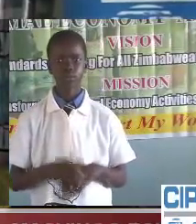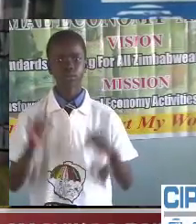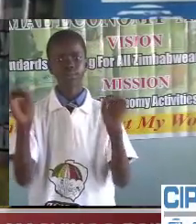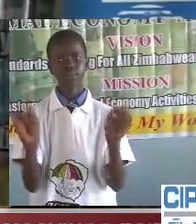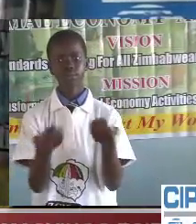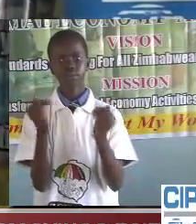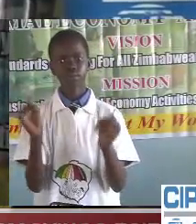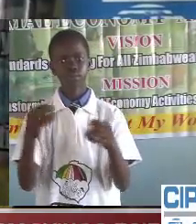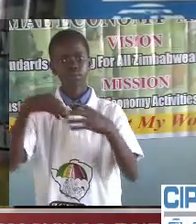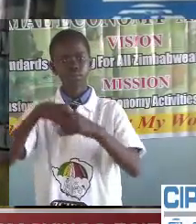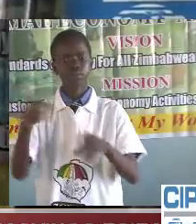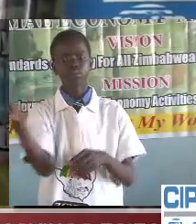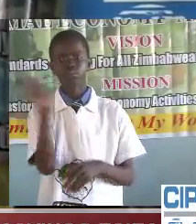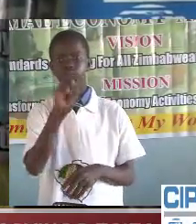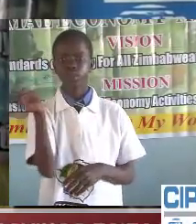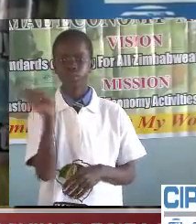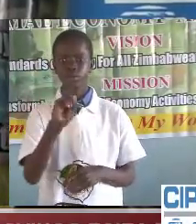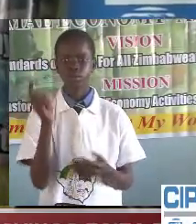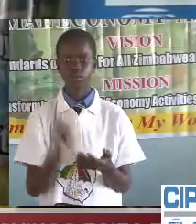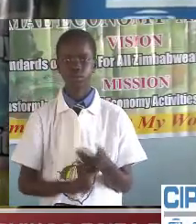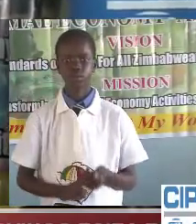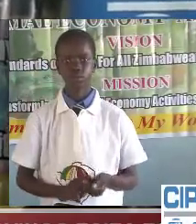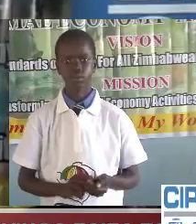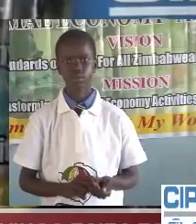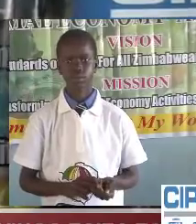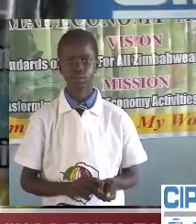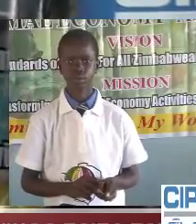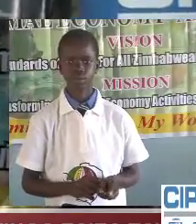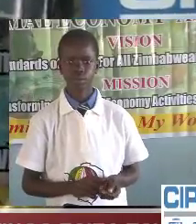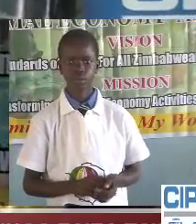ndichikugamuchirai muguta redu reMasvingo